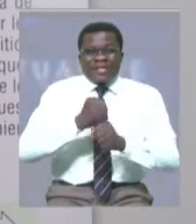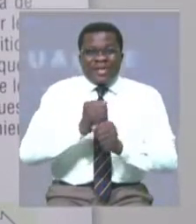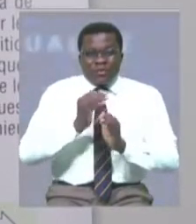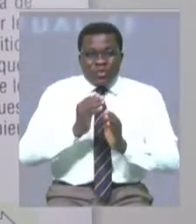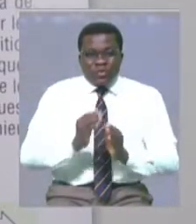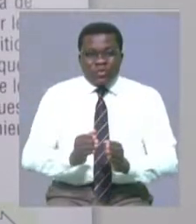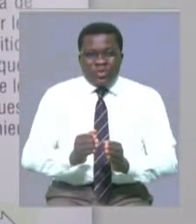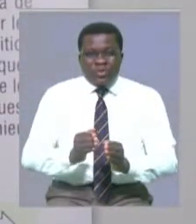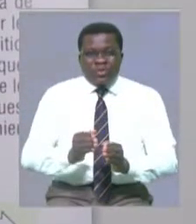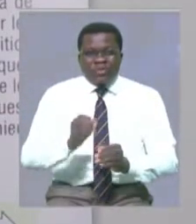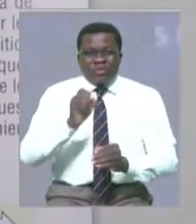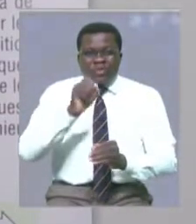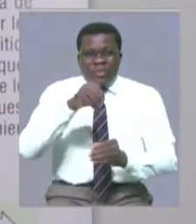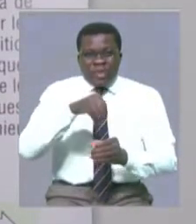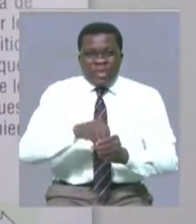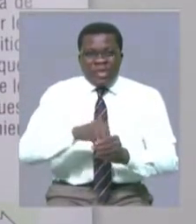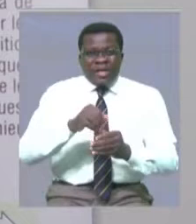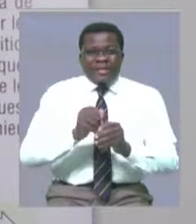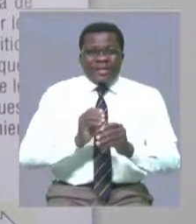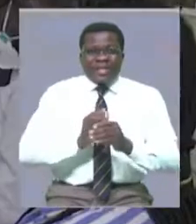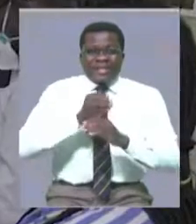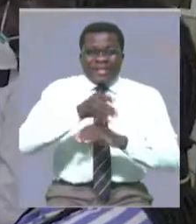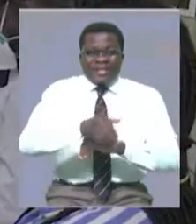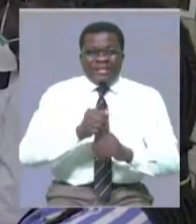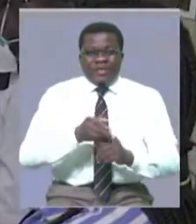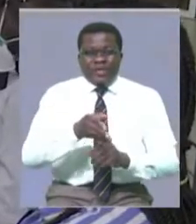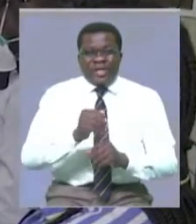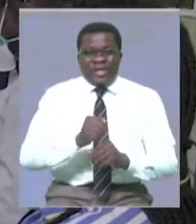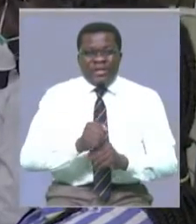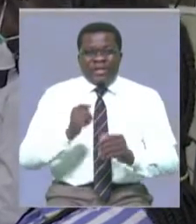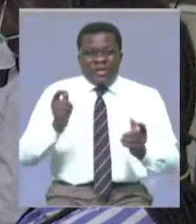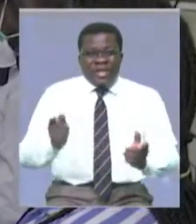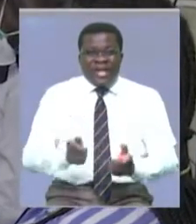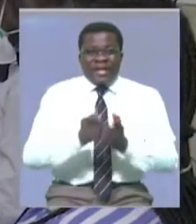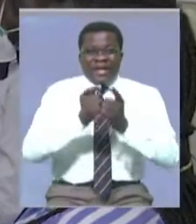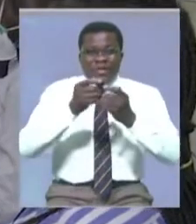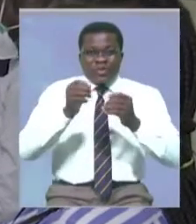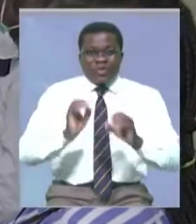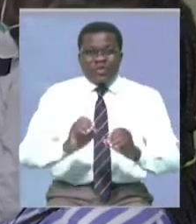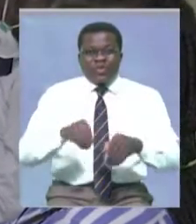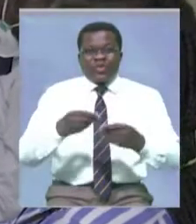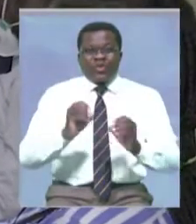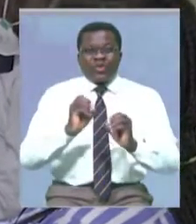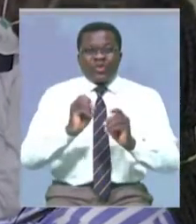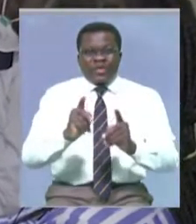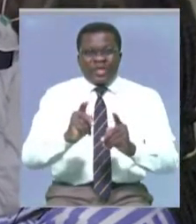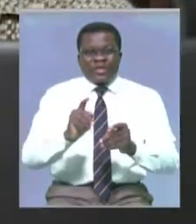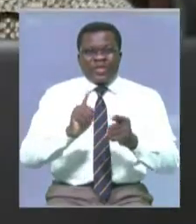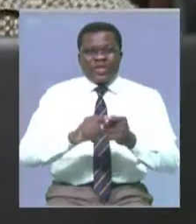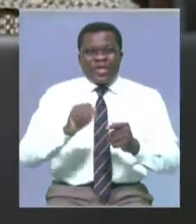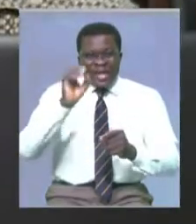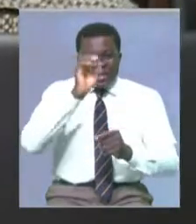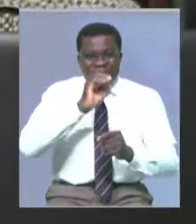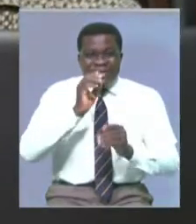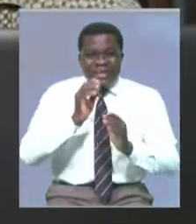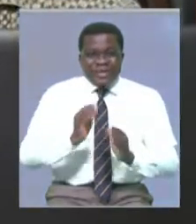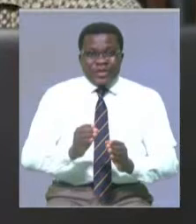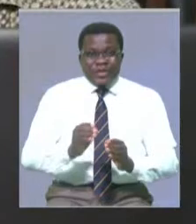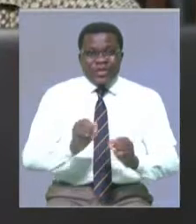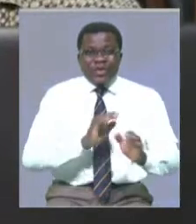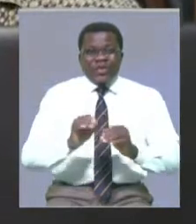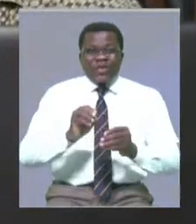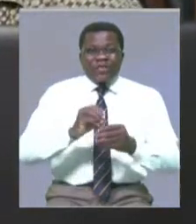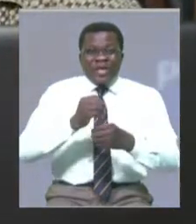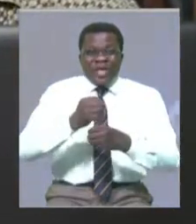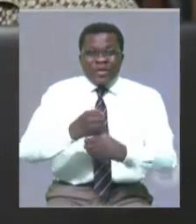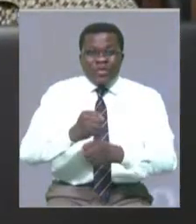producteurs, dans cette transition agroécologique. La rencontre de Cotonou offre l'occasion à ces chercheurs de faire le